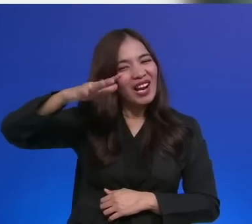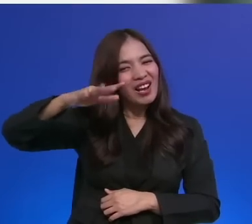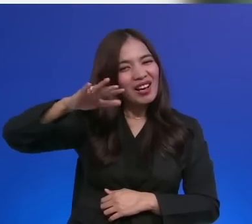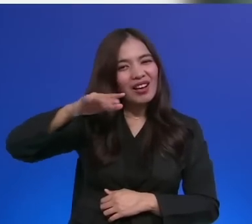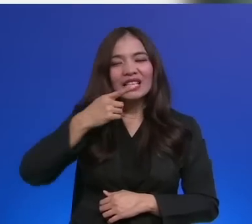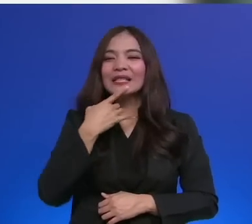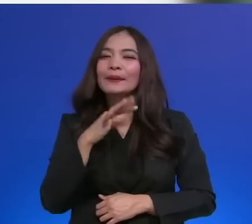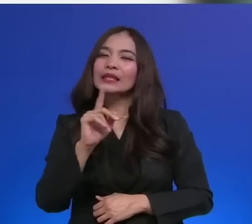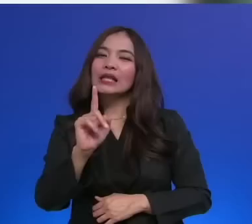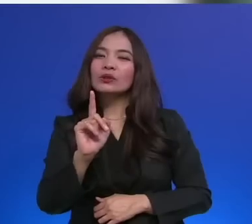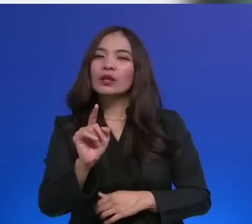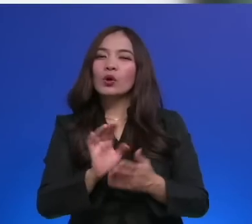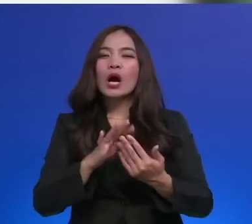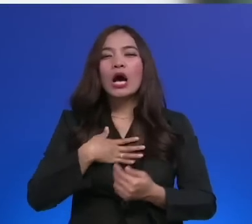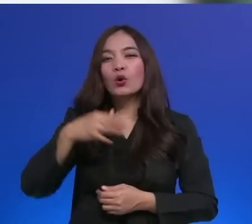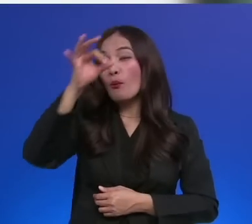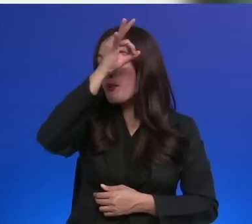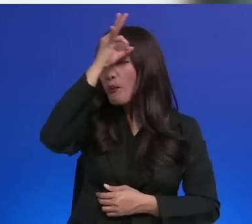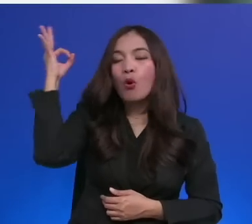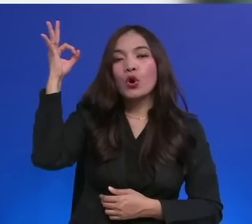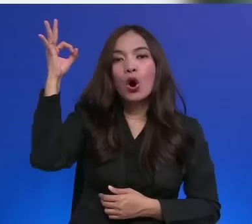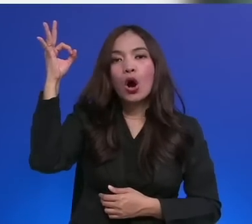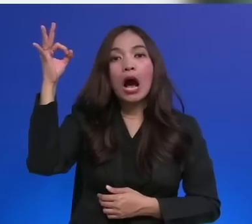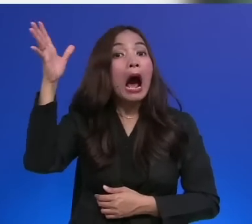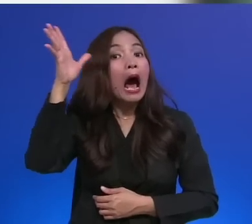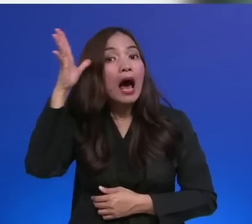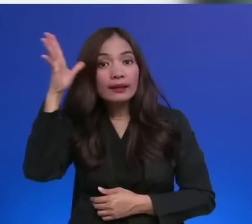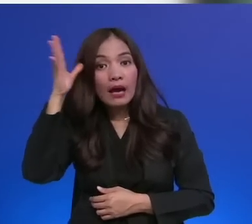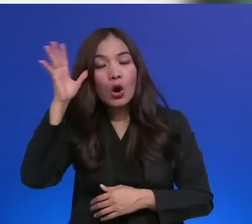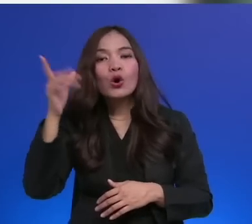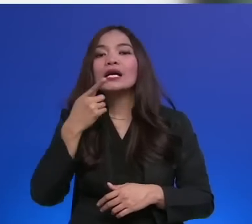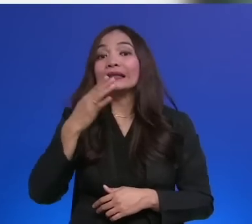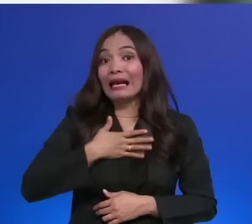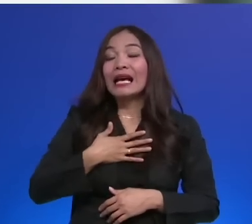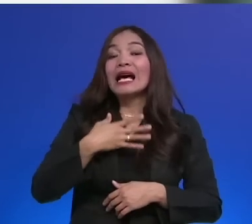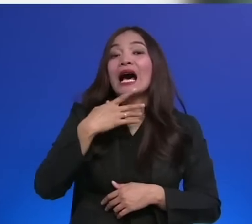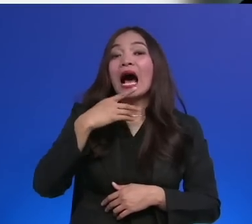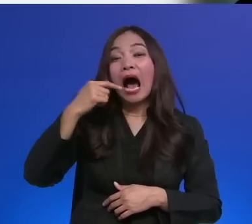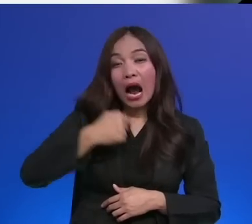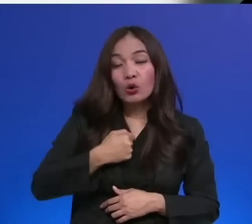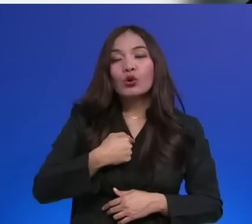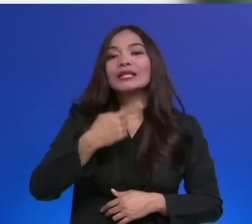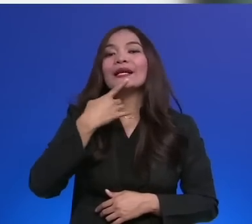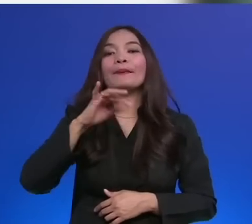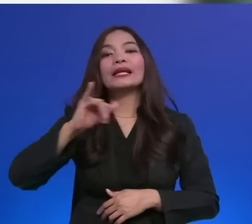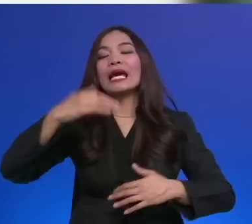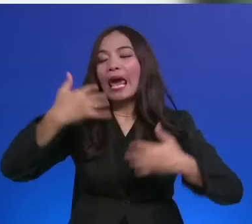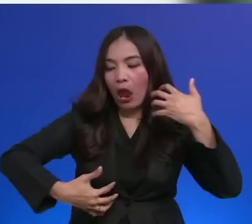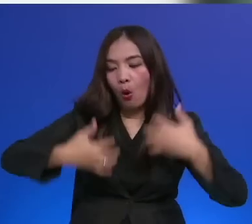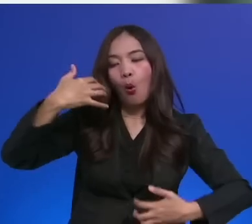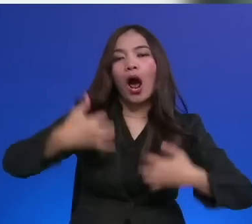sesuatu. Aku dungu dan tidak mengerti, seperti hewan, aku tidak pakai akal, aku tidak